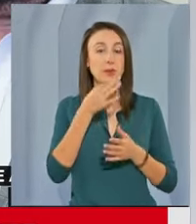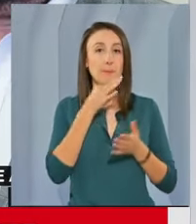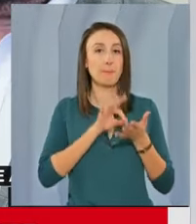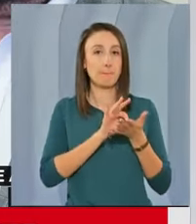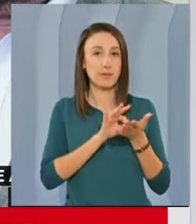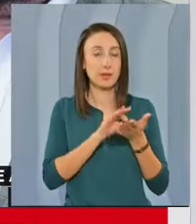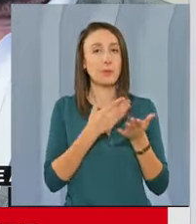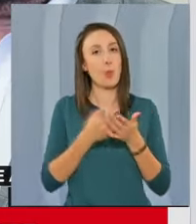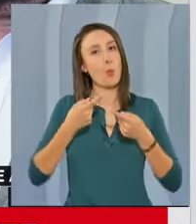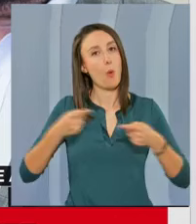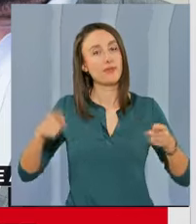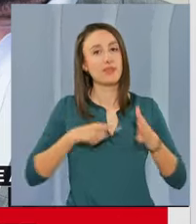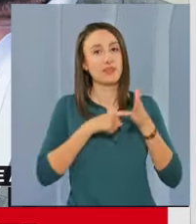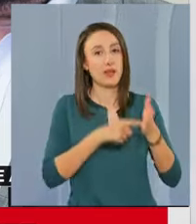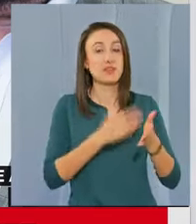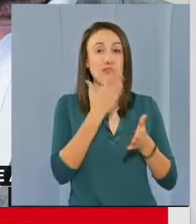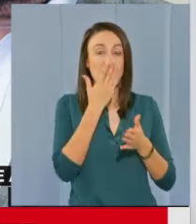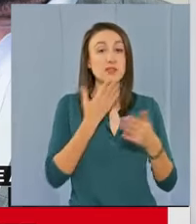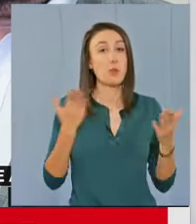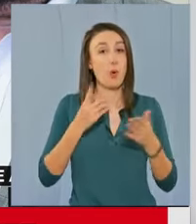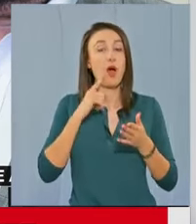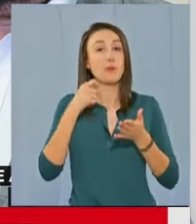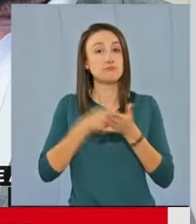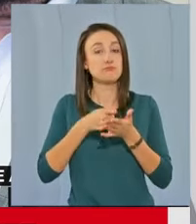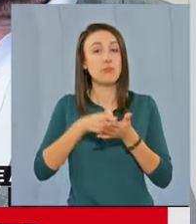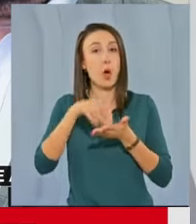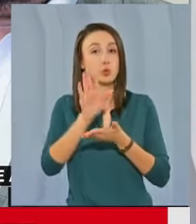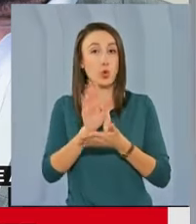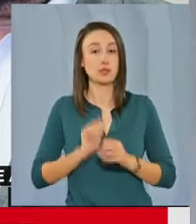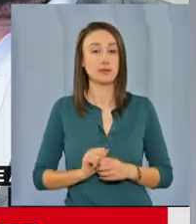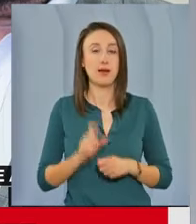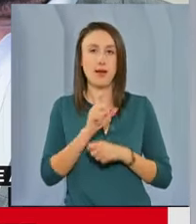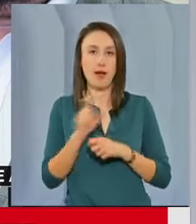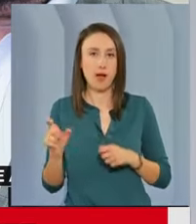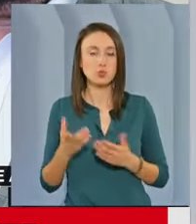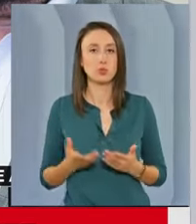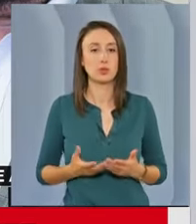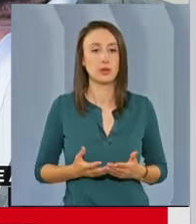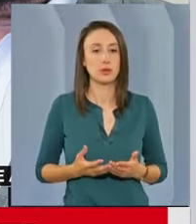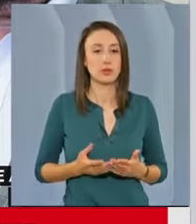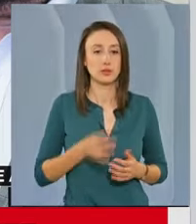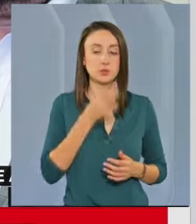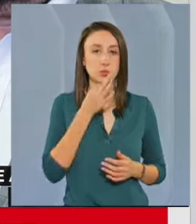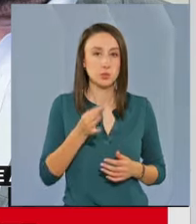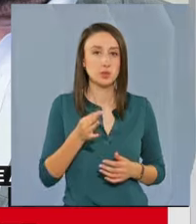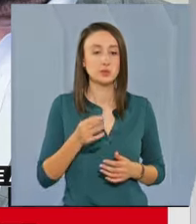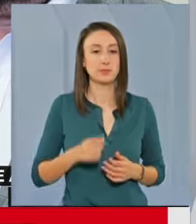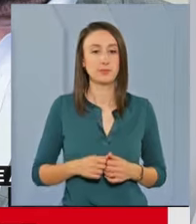medicament pentru alte indicații decât cele pentru care a fost autorizat, în cazul concret menționat